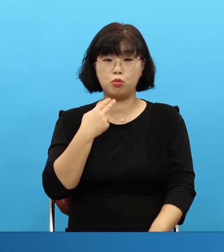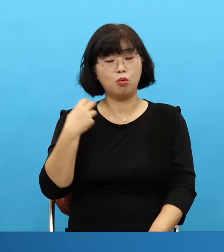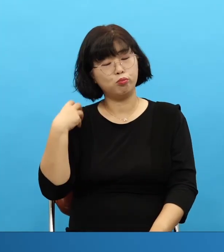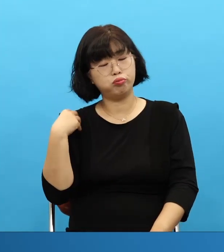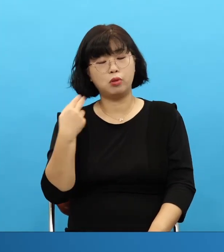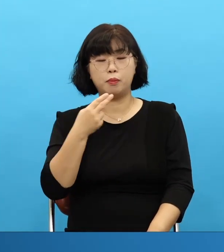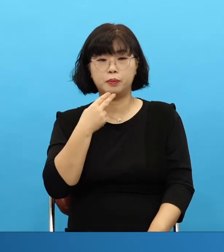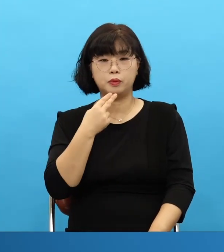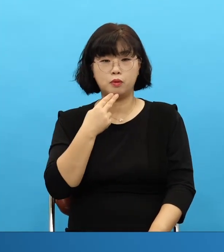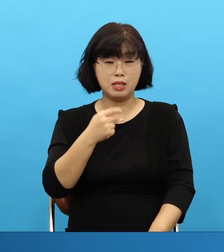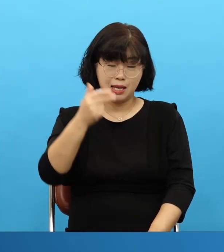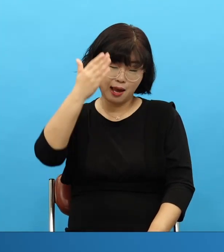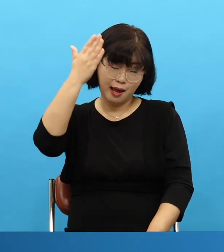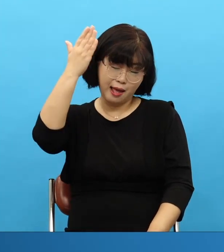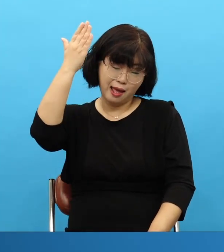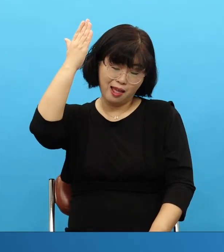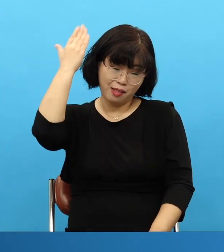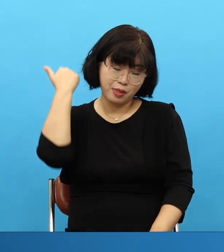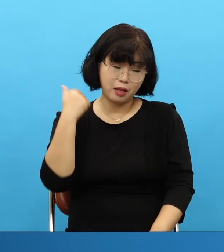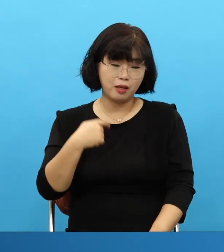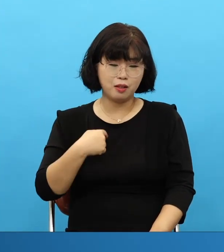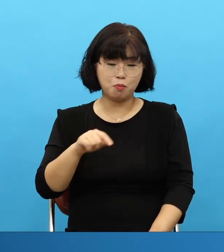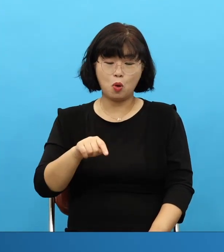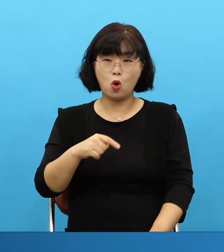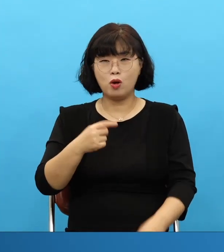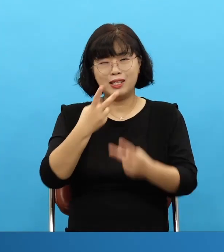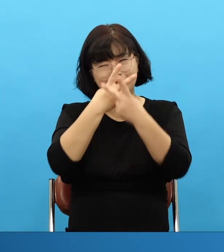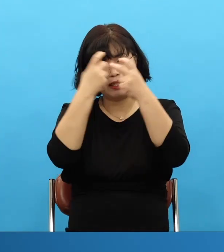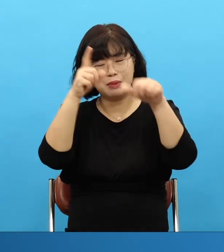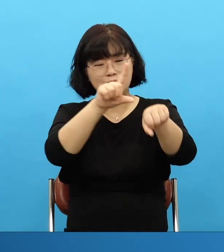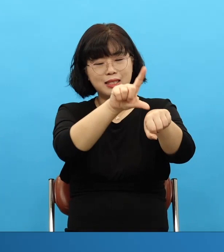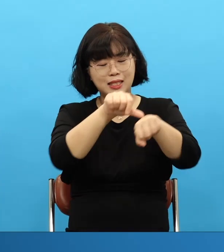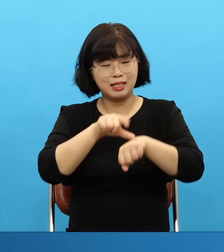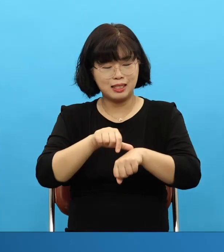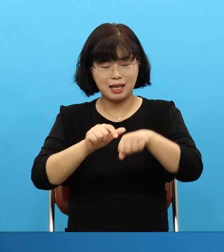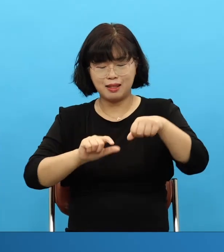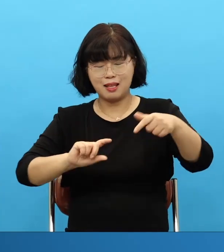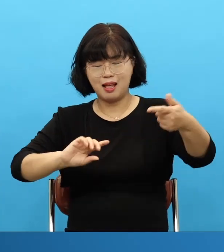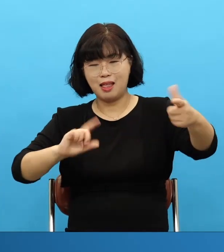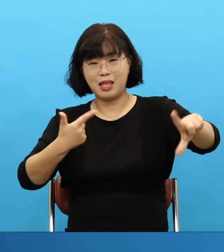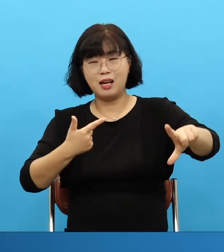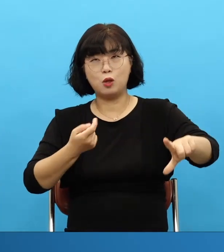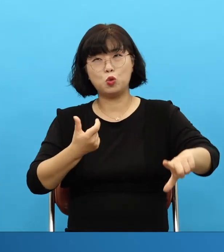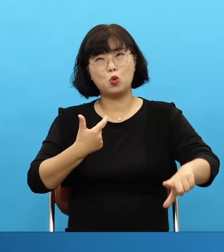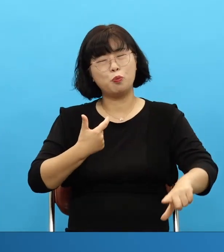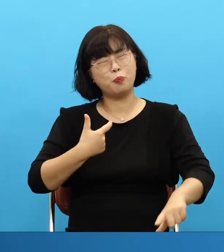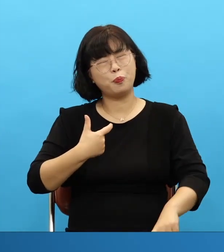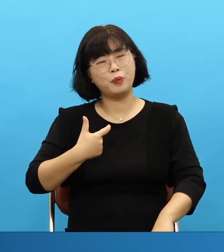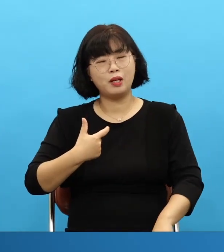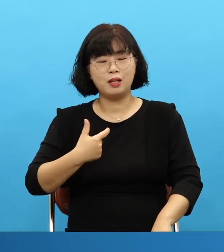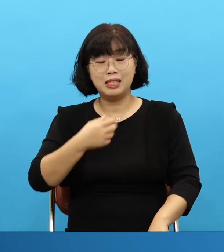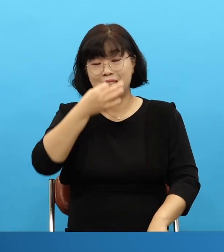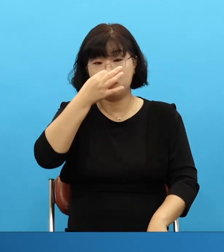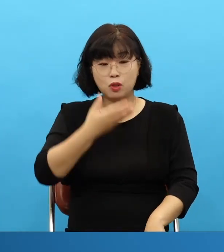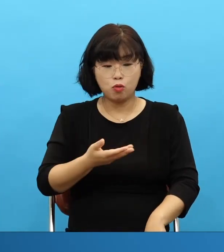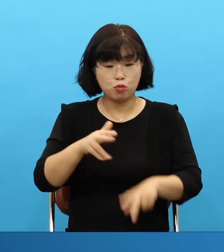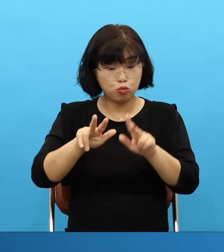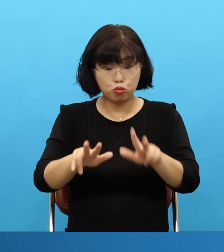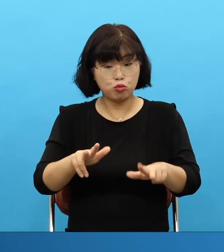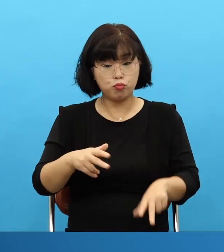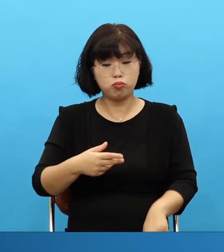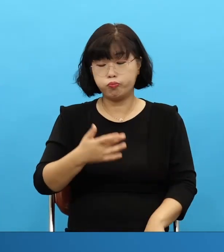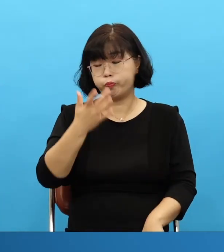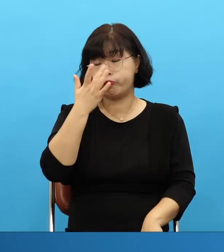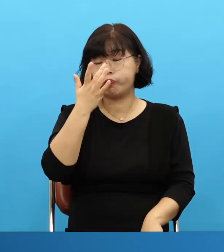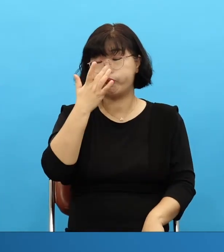지금 시차도 없어요. 어차피 한국에서도 많이 못 자는 거 똑같아요 그냥요. So in the past, I used to suffer a lot from jet lag, but not these days, because even here, when I'm here in